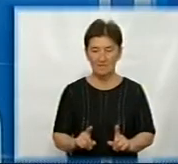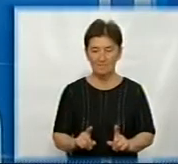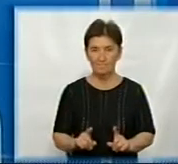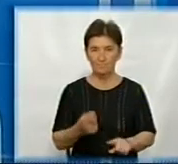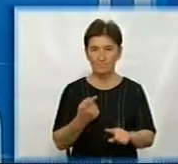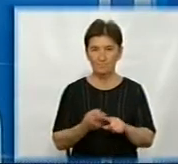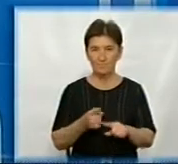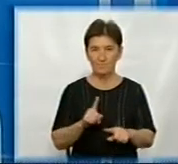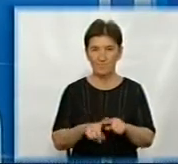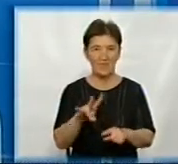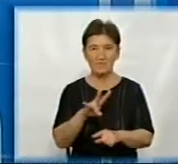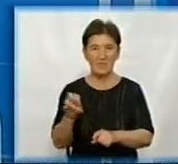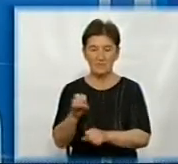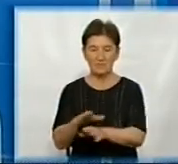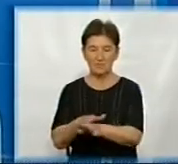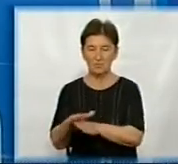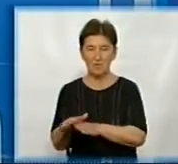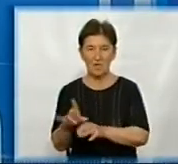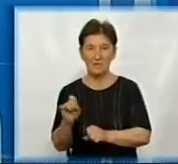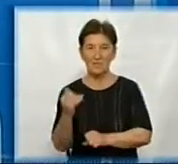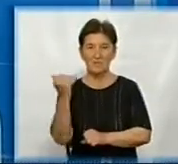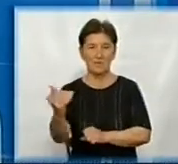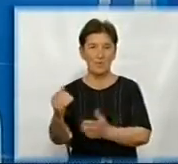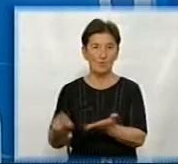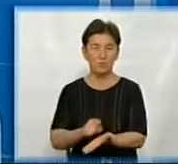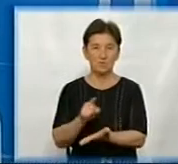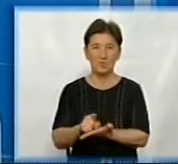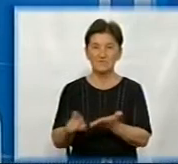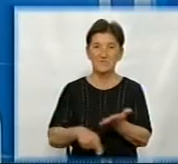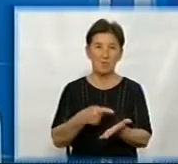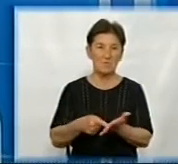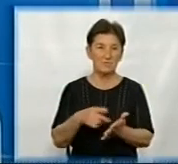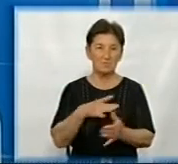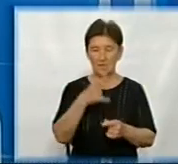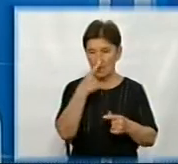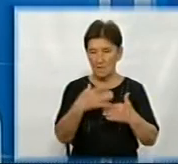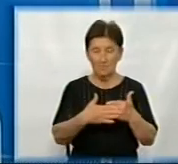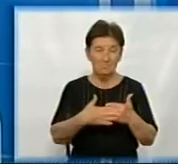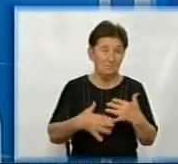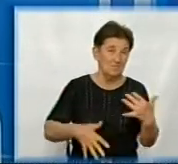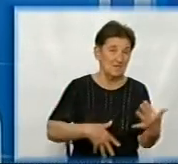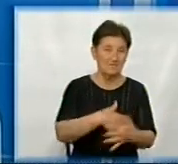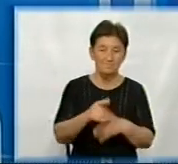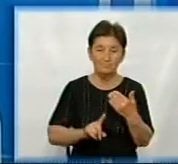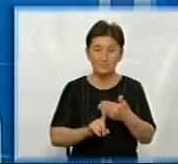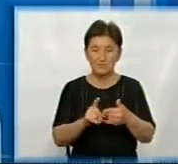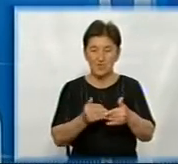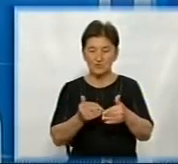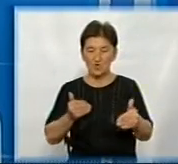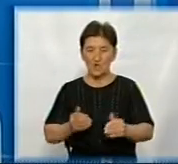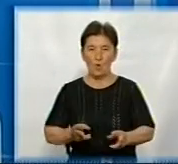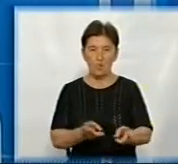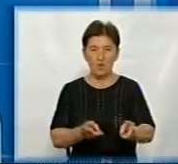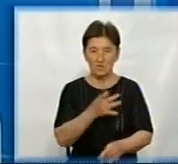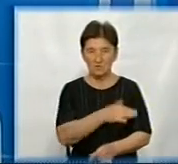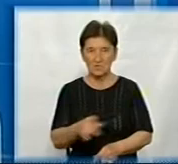ЦНТ «Юнга» не справлялася з покладеними на неї обов'язки, місто було на межі колапсу на початок опалювального сезону, і потім все